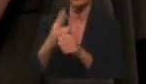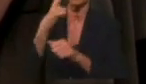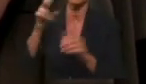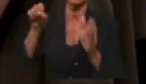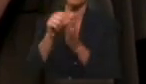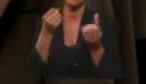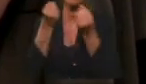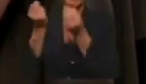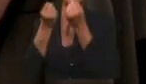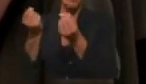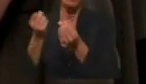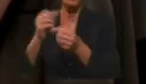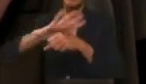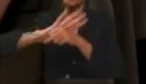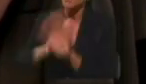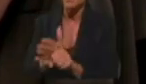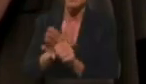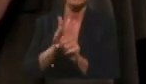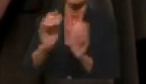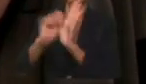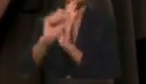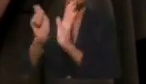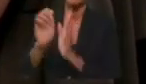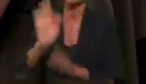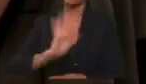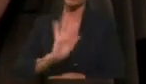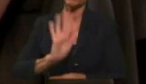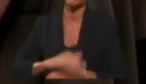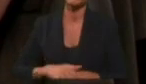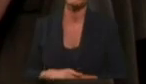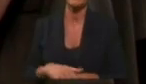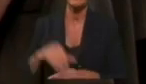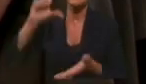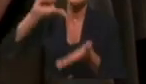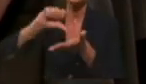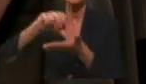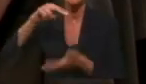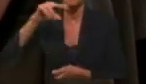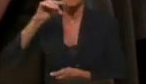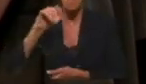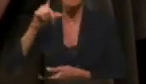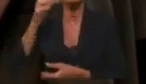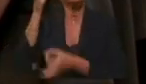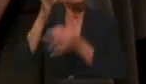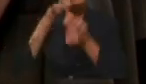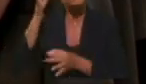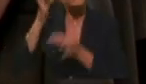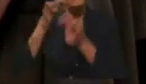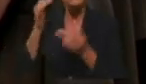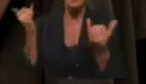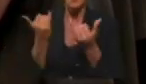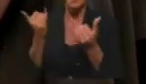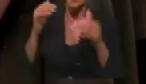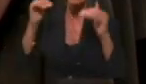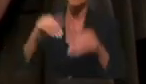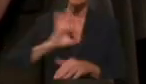transportu i niedyskryminacja w komunikacji. W Centrum Unijnych Projektów Transportowych mocno zastanawiamy się nad tym, jak możemy